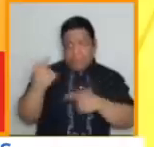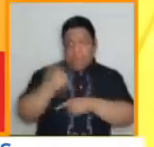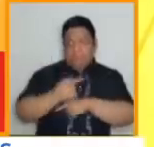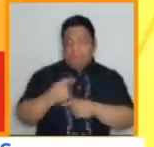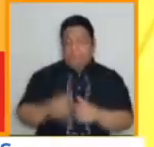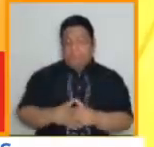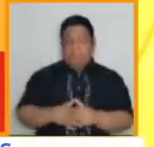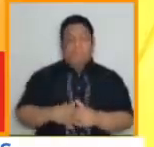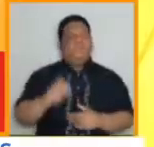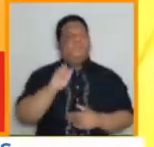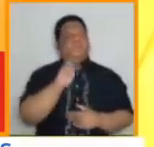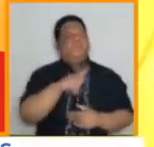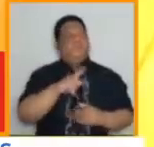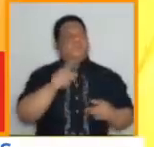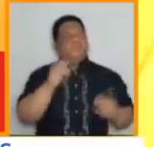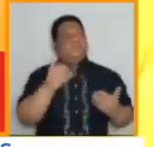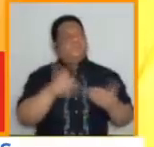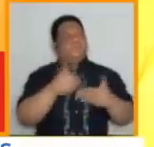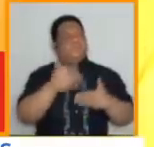petition na